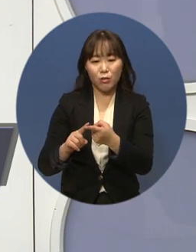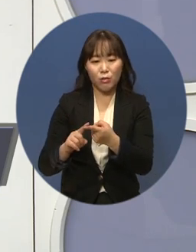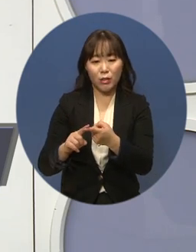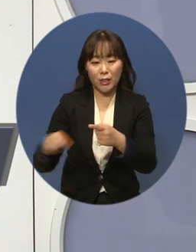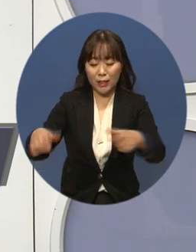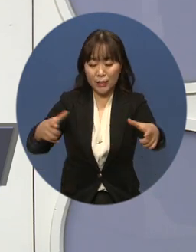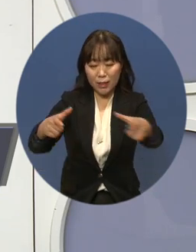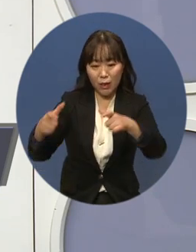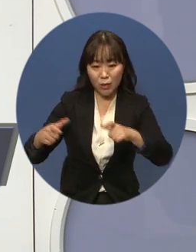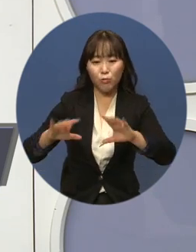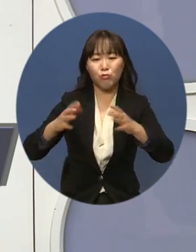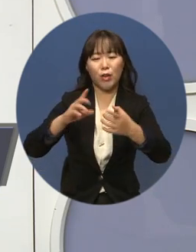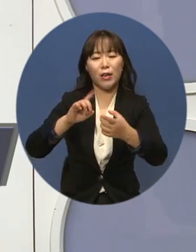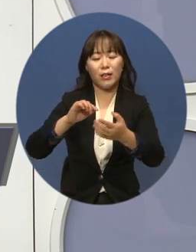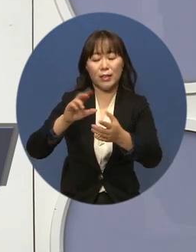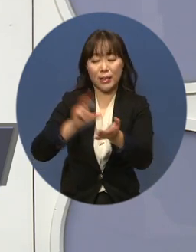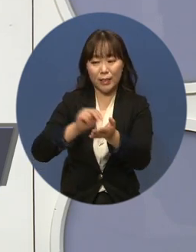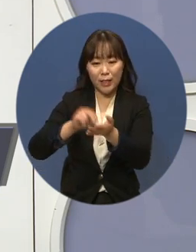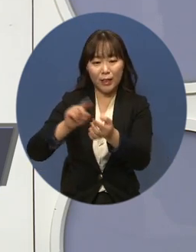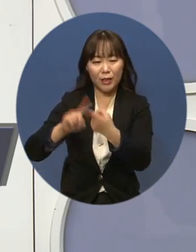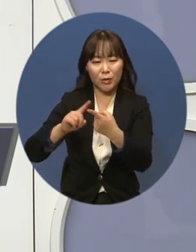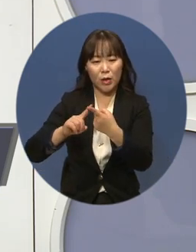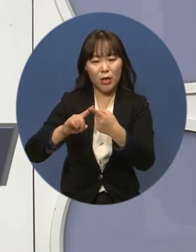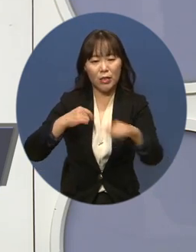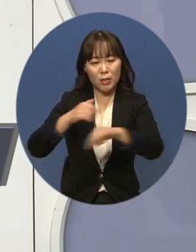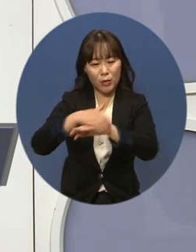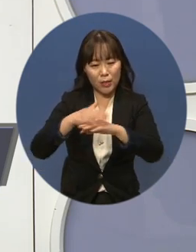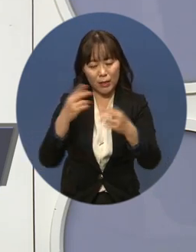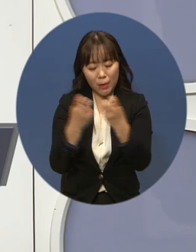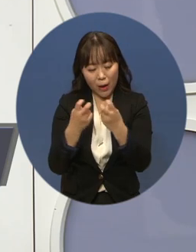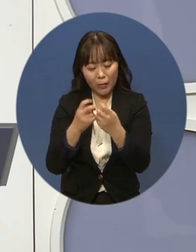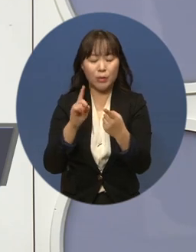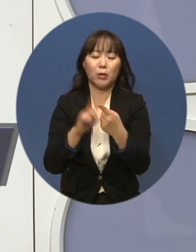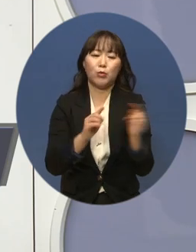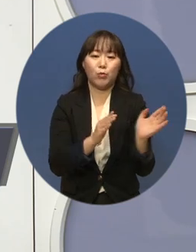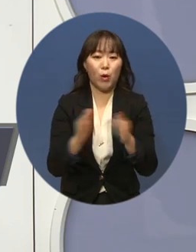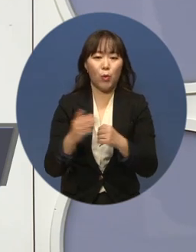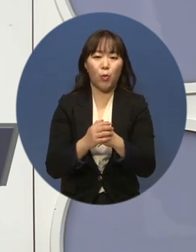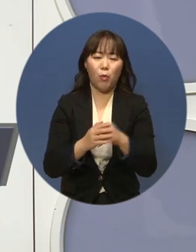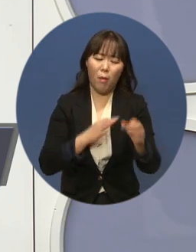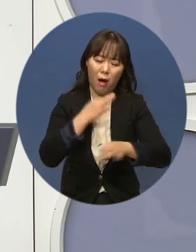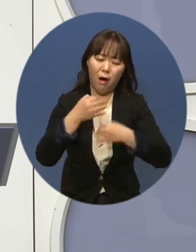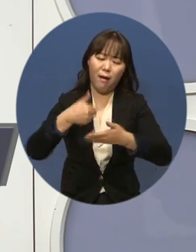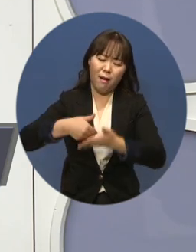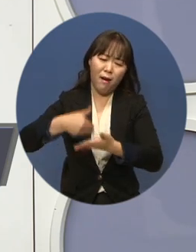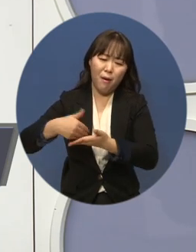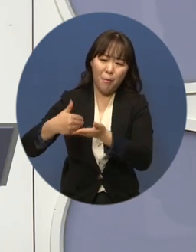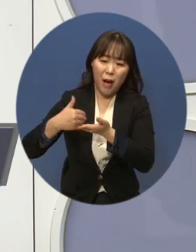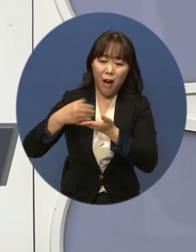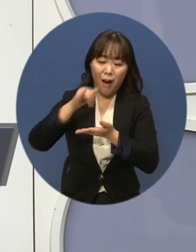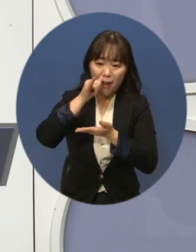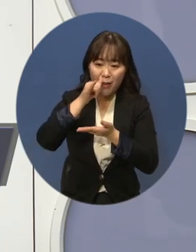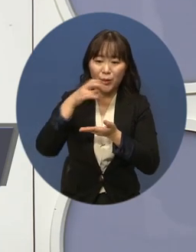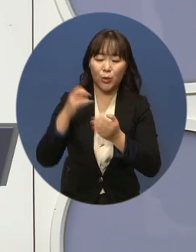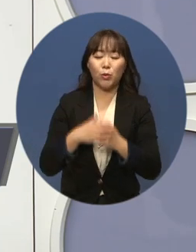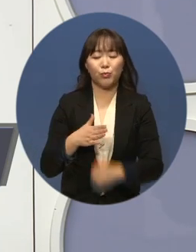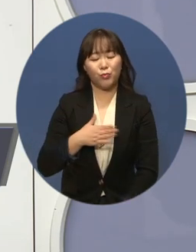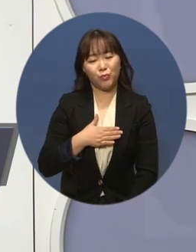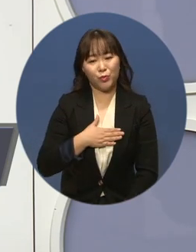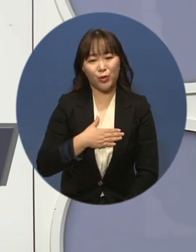국가적인 의제에 대해서 좀 정책 대안도 좀 만들어내고 목소리를 내달라는 강력한 요구도 있고 또